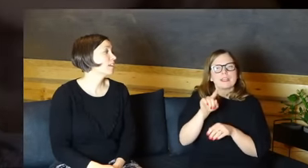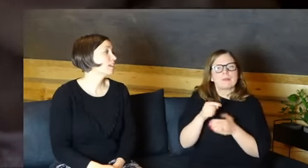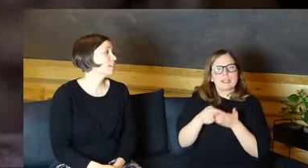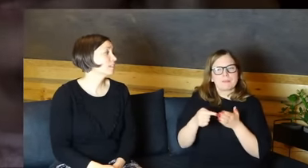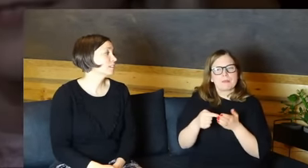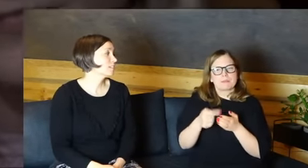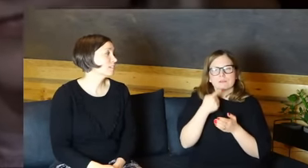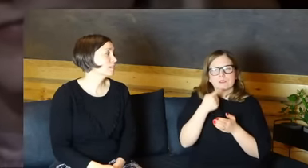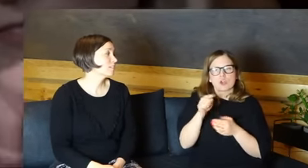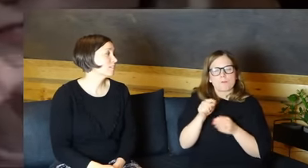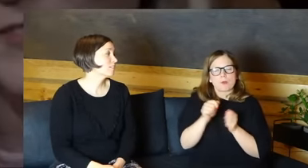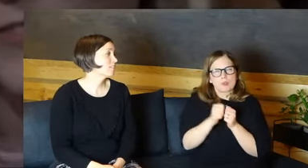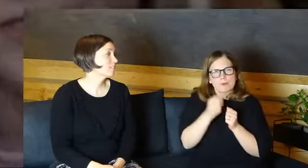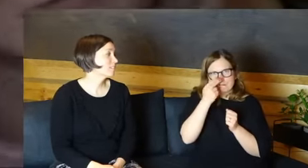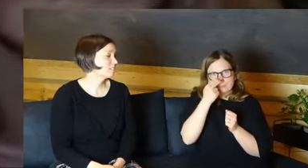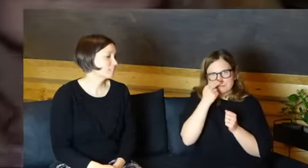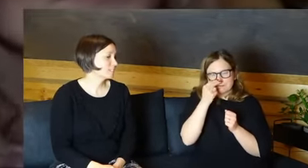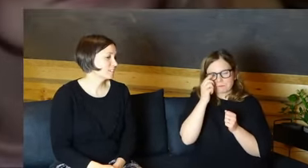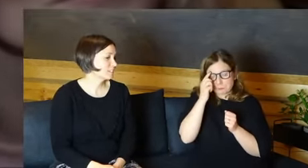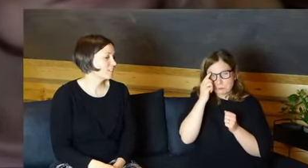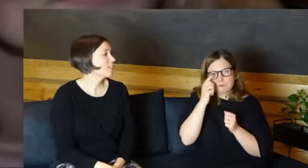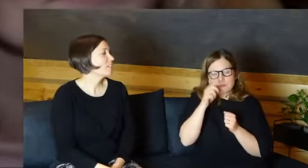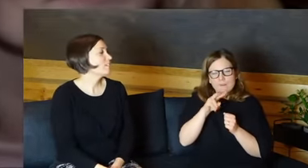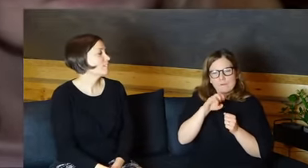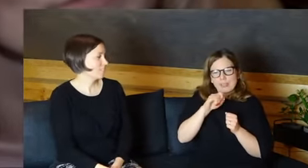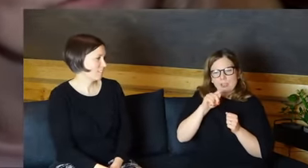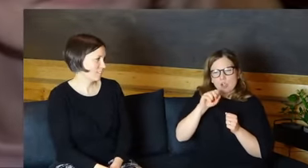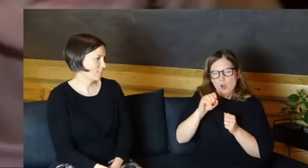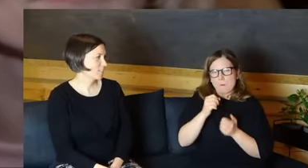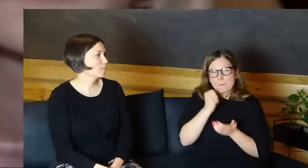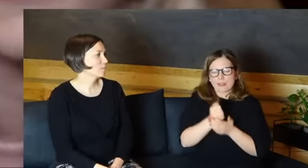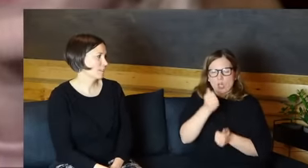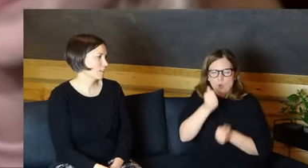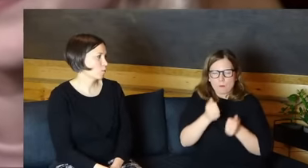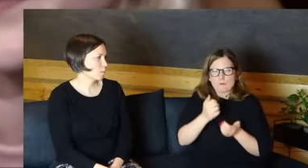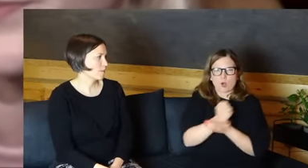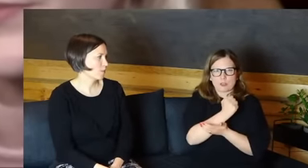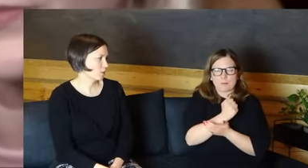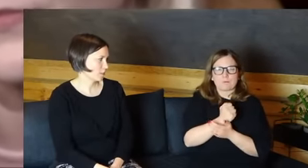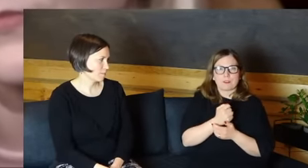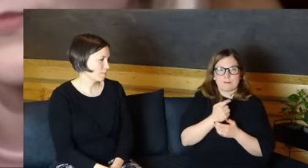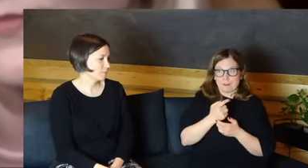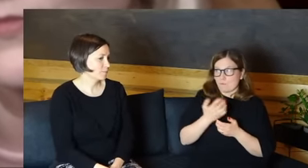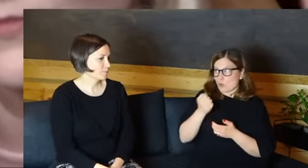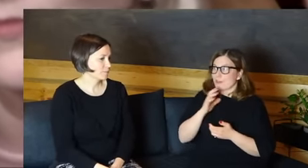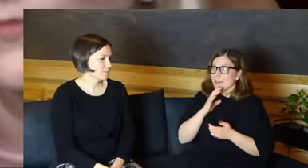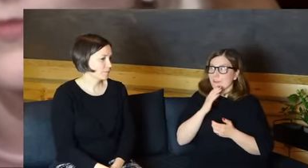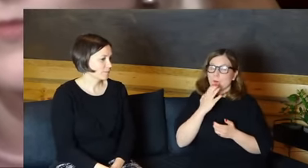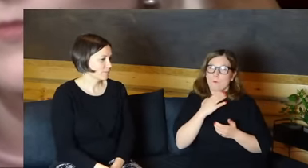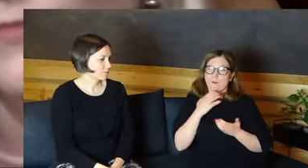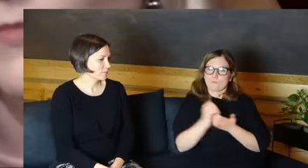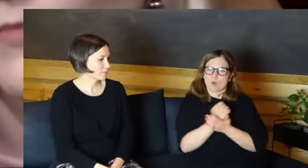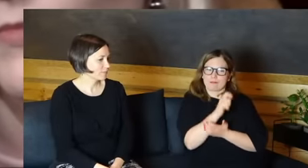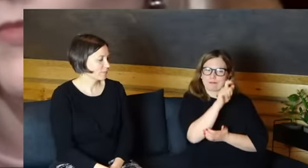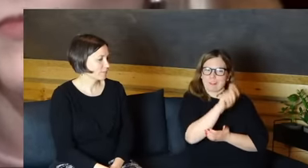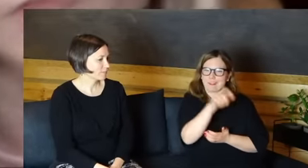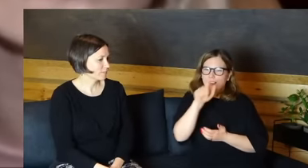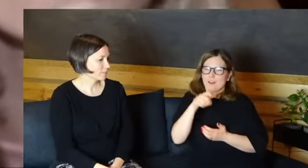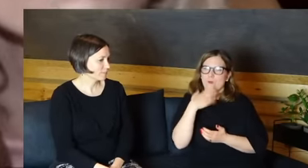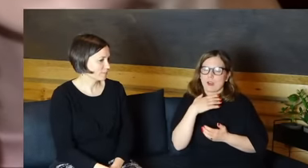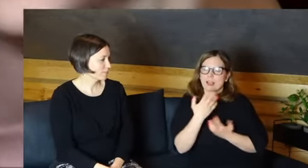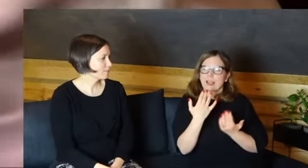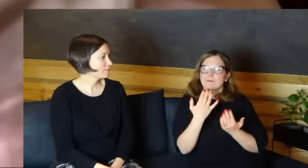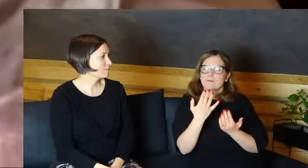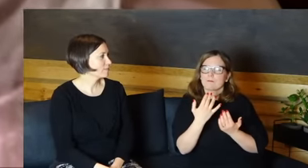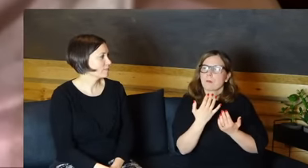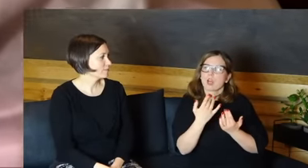Mutta katsotaan, Veikko saa päättää, kumpi voittaa. Eli julkistatko Kristiina meille voittajat ja kerrotko